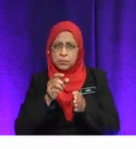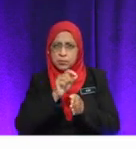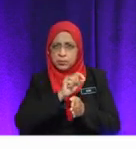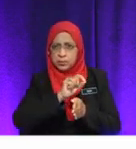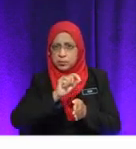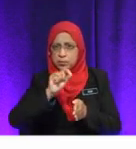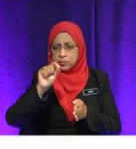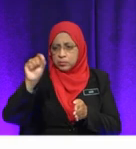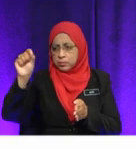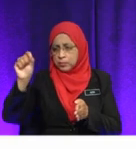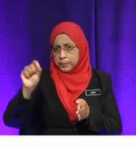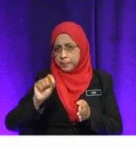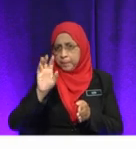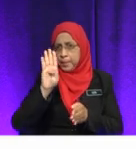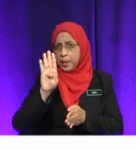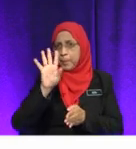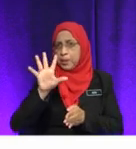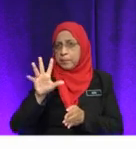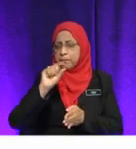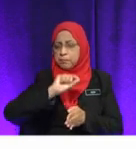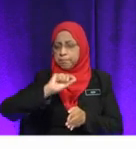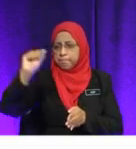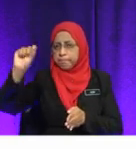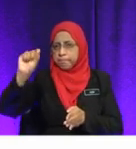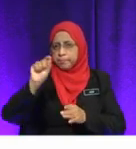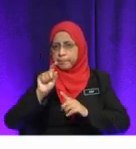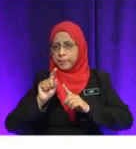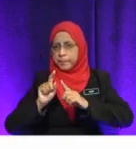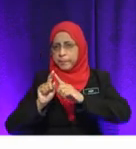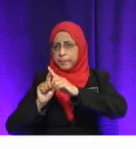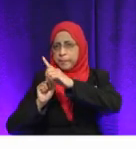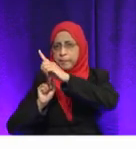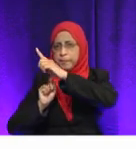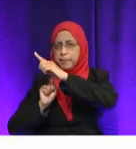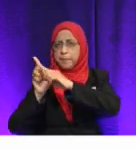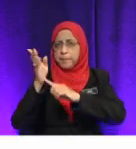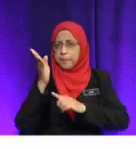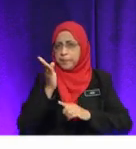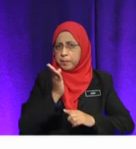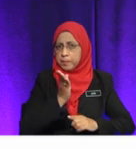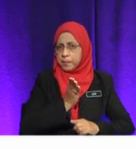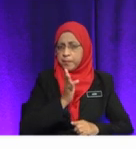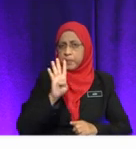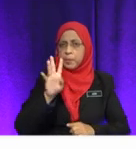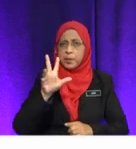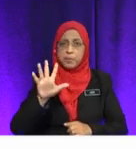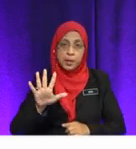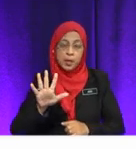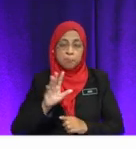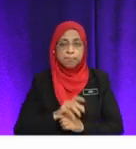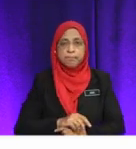sudut 45° Oke apabila kita mendapatkan satu garis yang unjuran Oke seperti ini maka